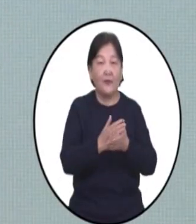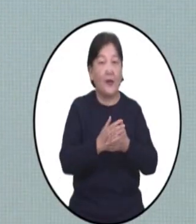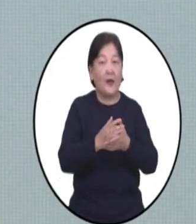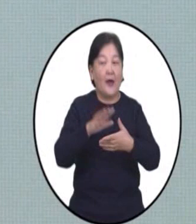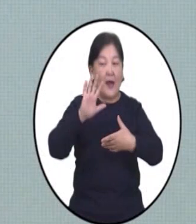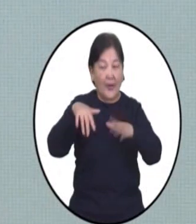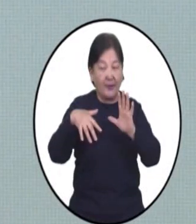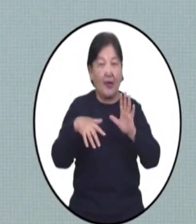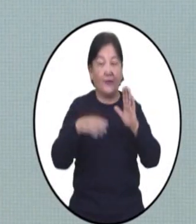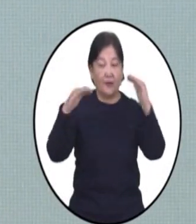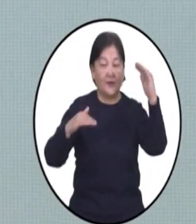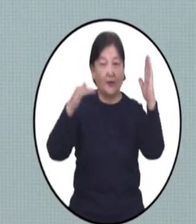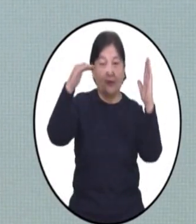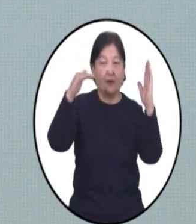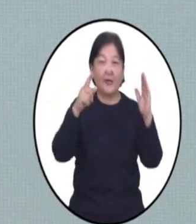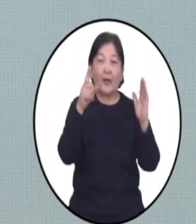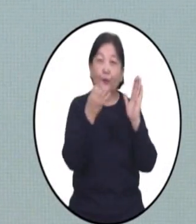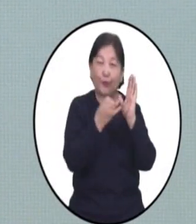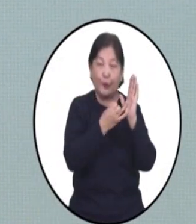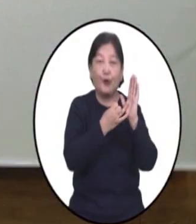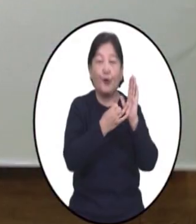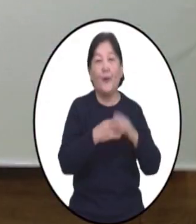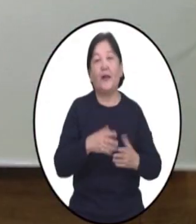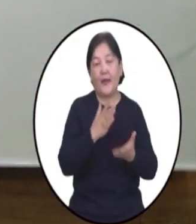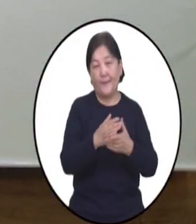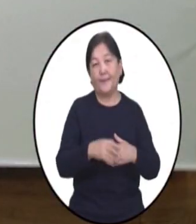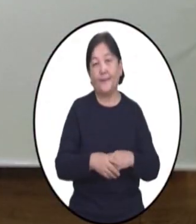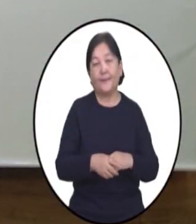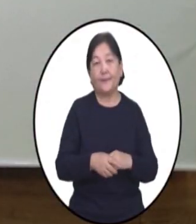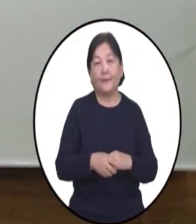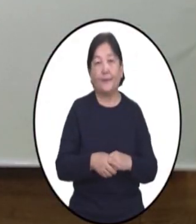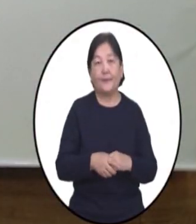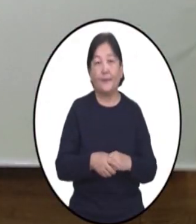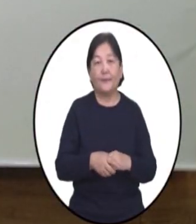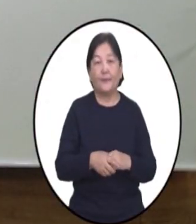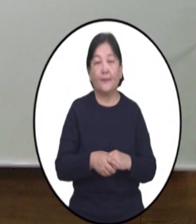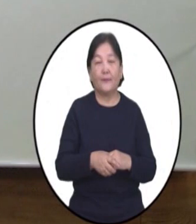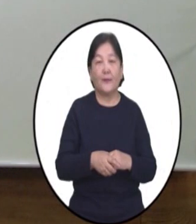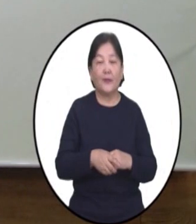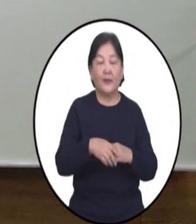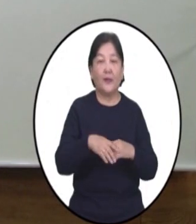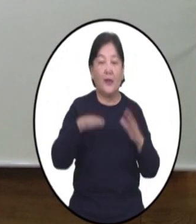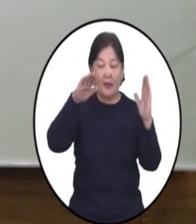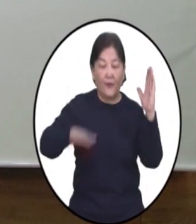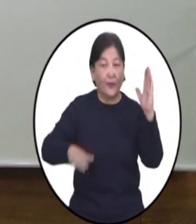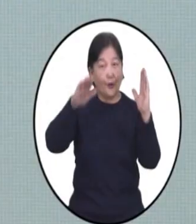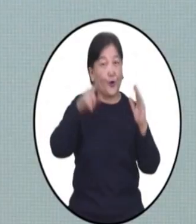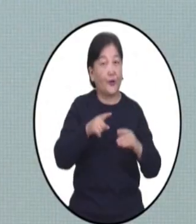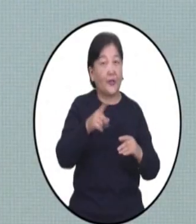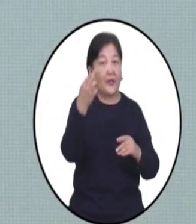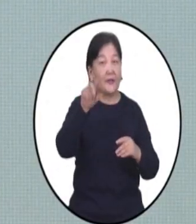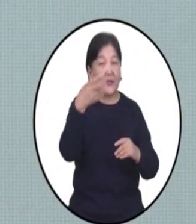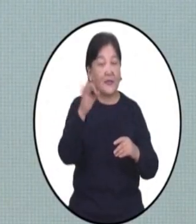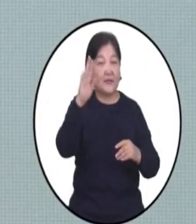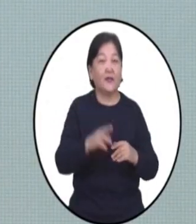17 учраас дээд кавертел нь бол 17-г илэрхийлж байна гэсэн үг. За, одоо эндээс кавертел хоорондын далайцыг олох юм бол